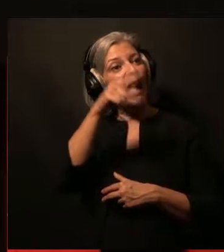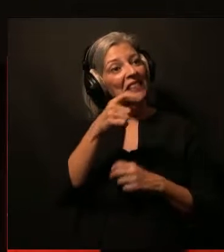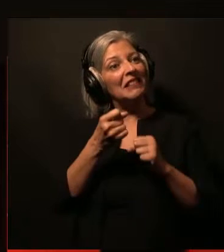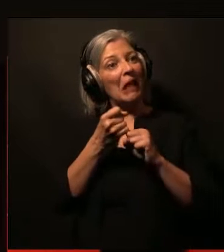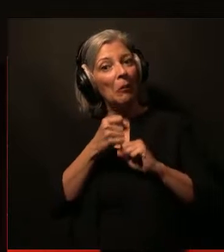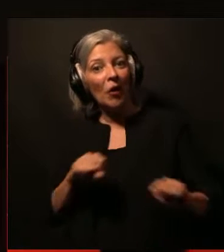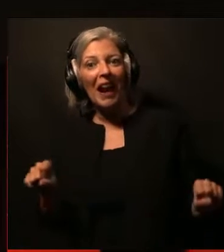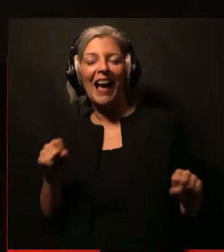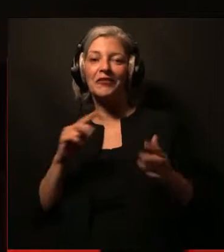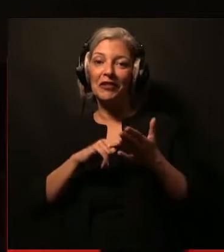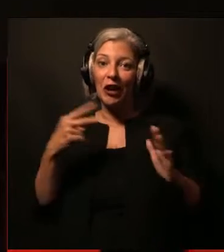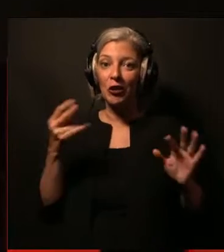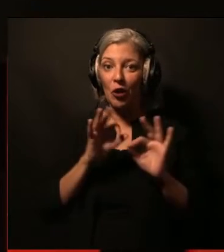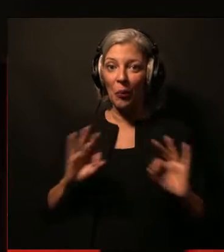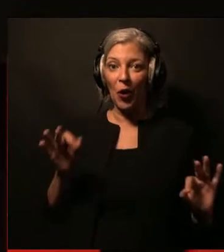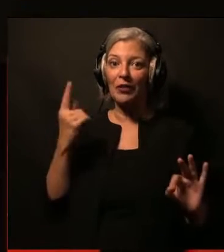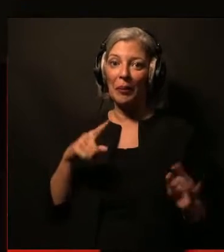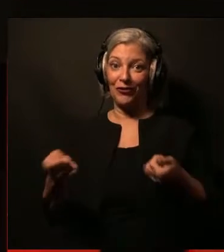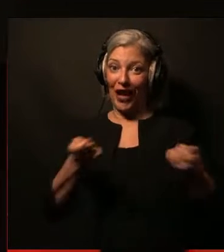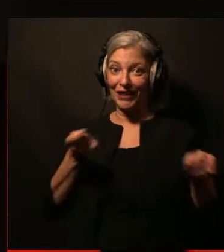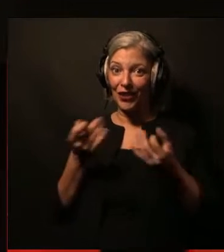necessaria per gestirli